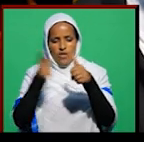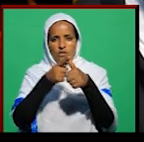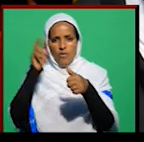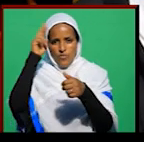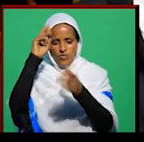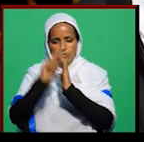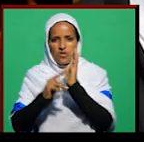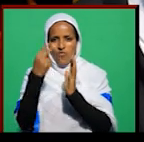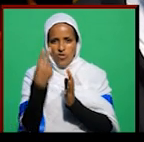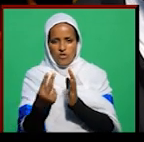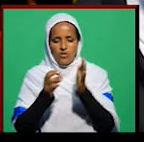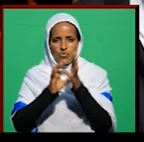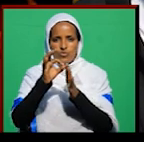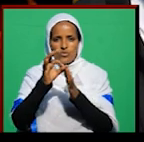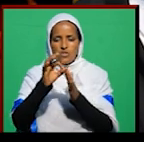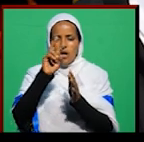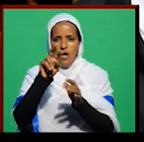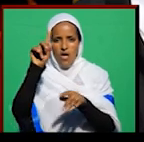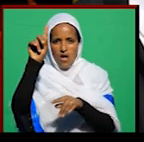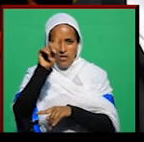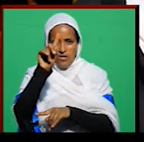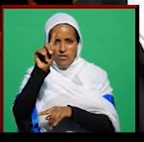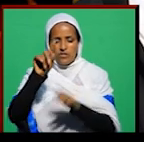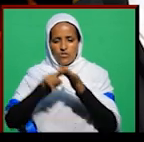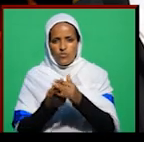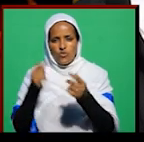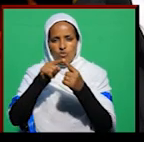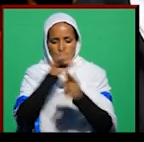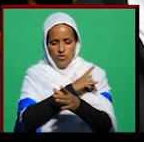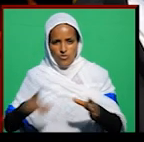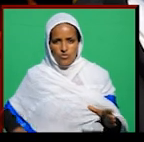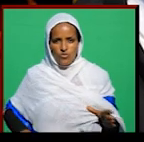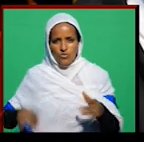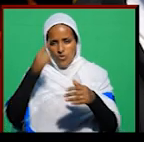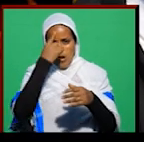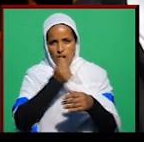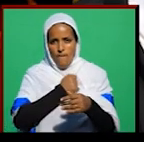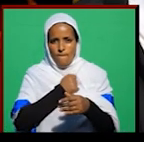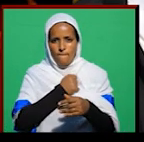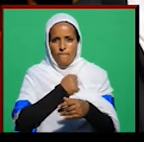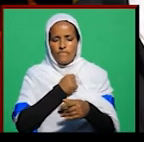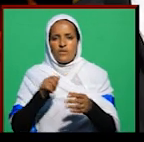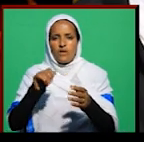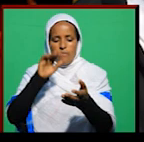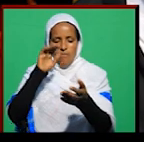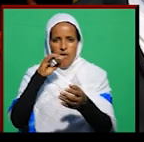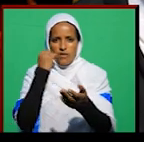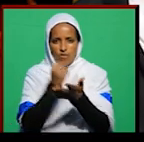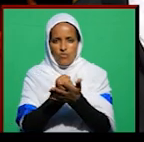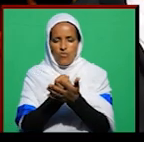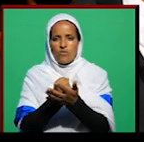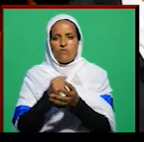ጴጥሮስ በአንደኛ ጴጥሮስ ምዕራፍ 2 ከቁጥር 21 ጀምሮ ክርስቶስኒ በእንቲያክሙ ሀመ ይሂድግ ለክሙ